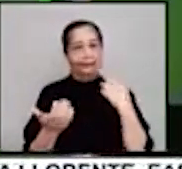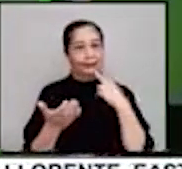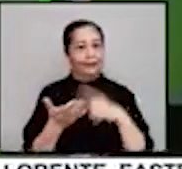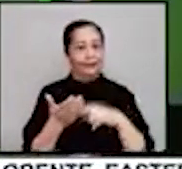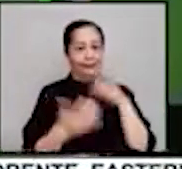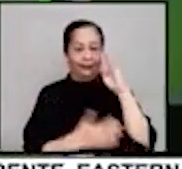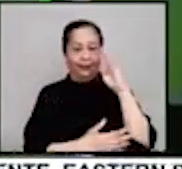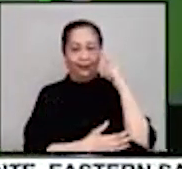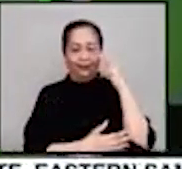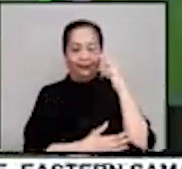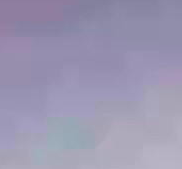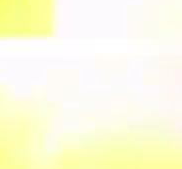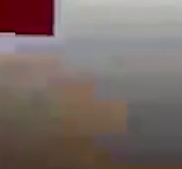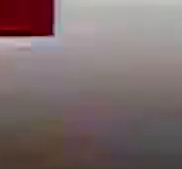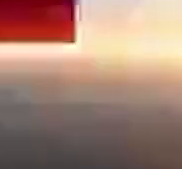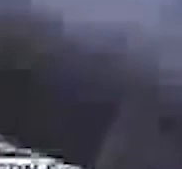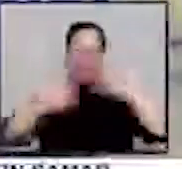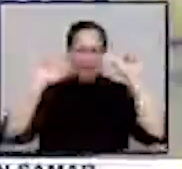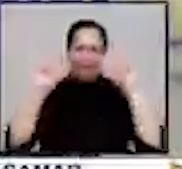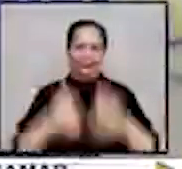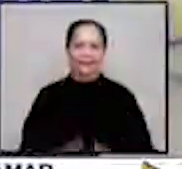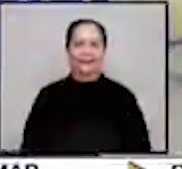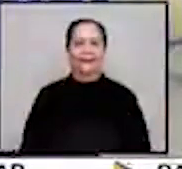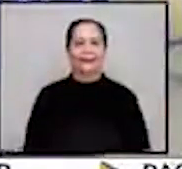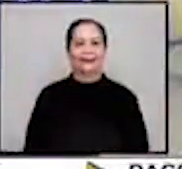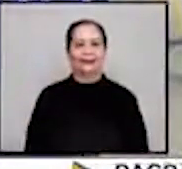live. Bernard?